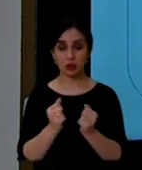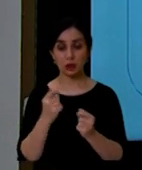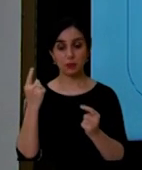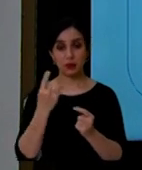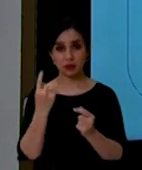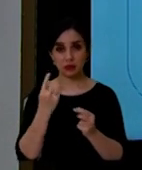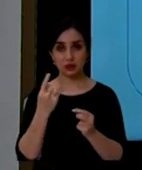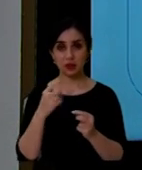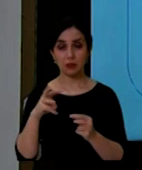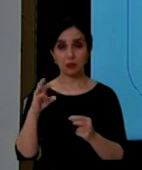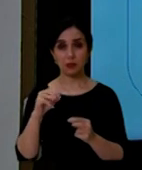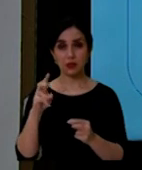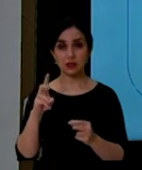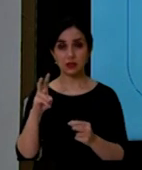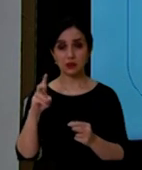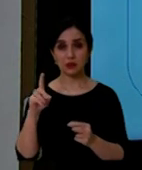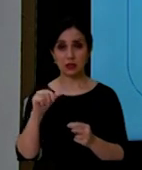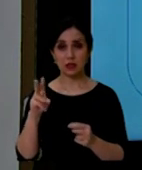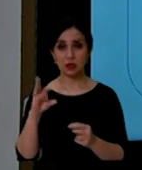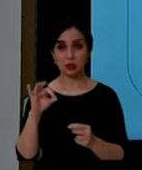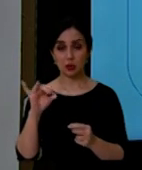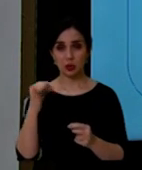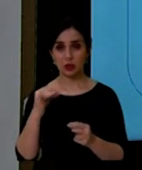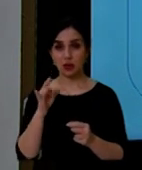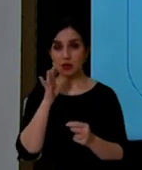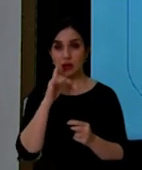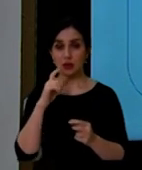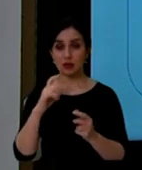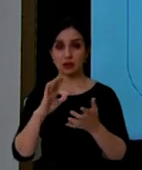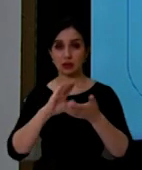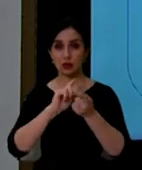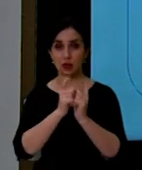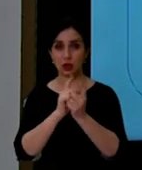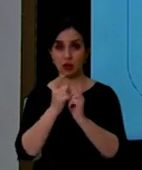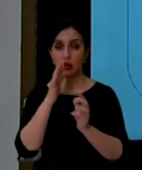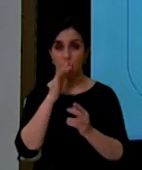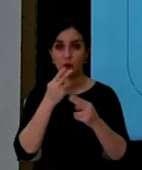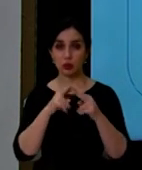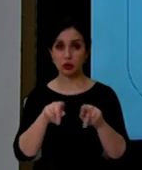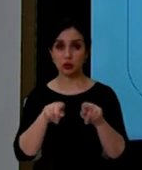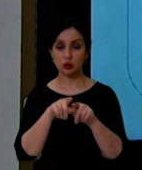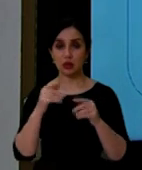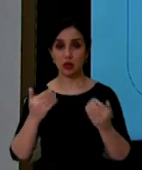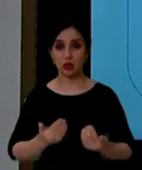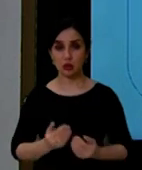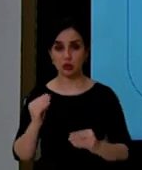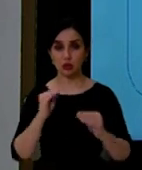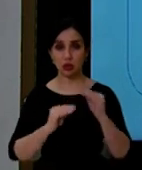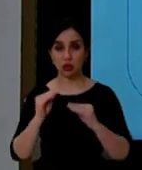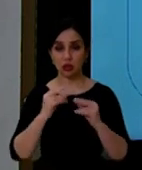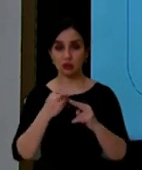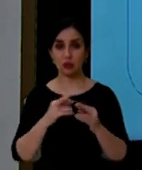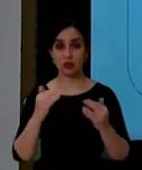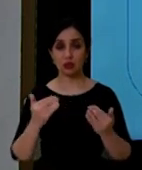Birincisi, mizazay irastəgi xayot və kiyin isə, kainözay irastəgi xayot şəkilləri bilən